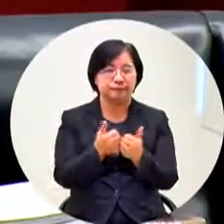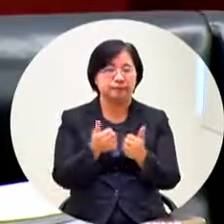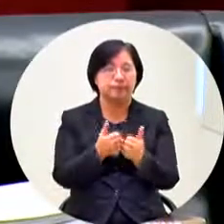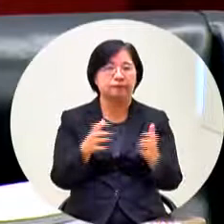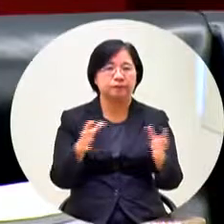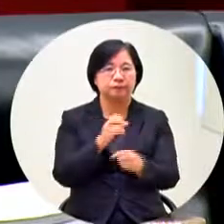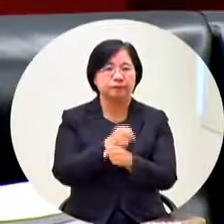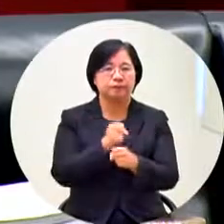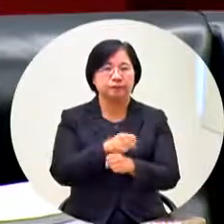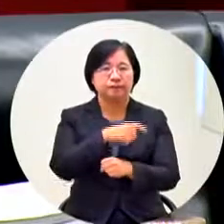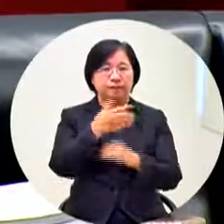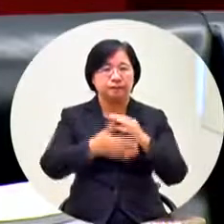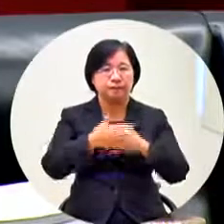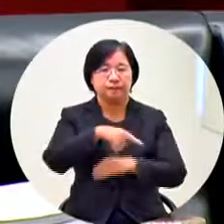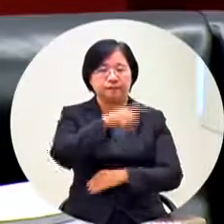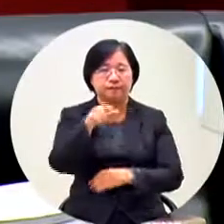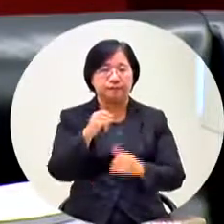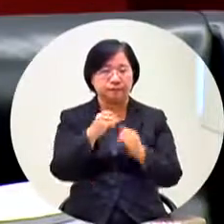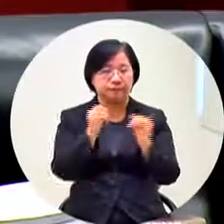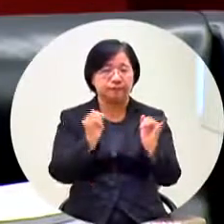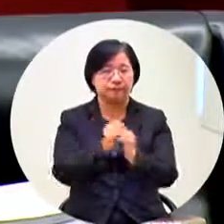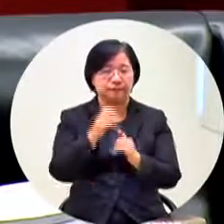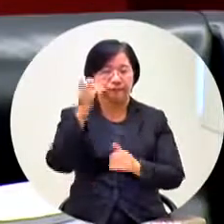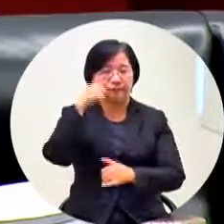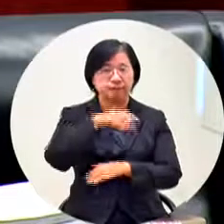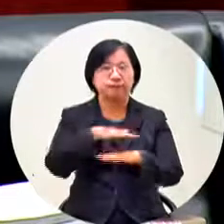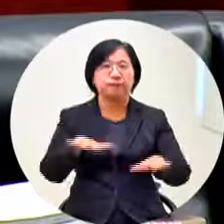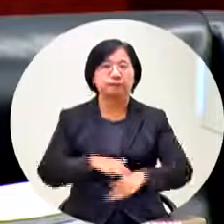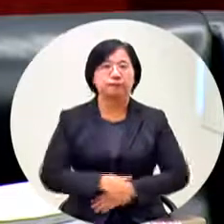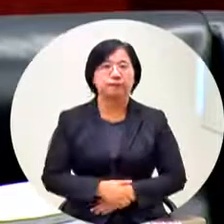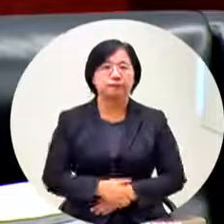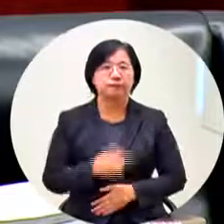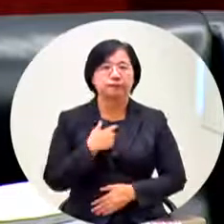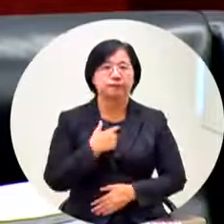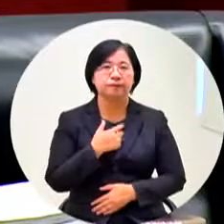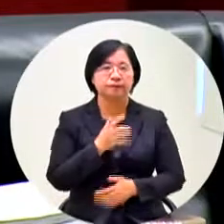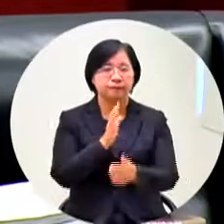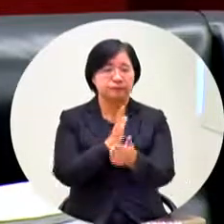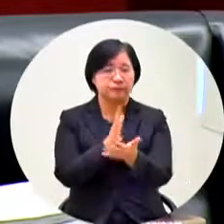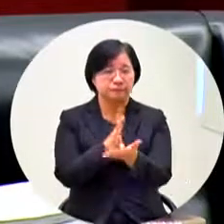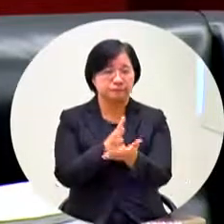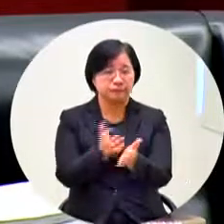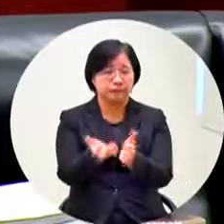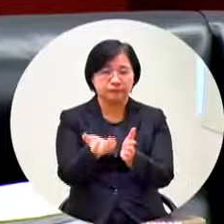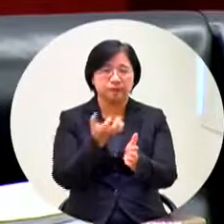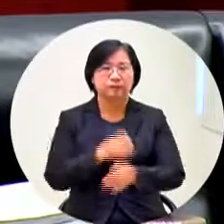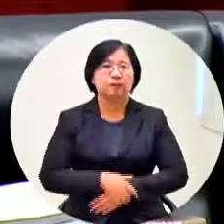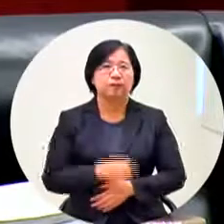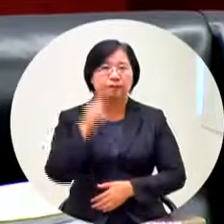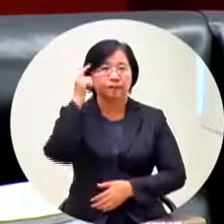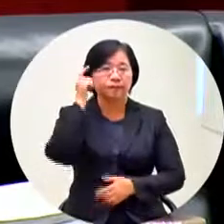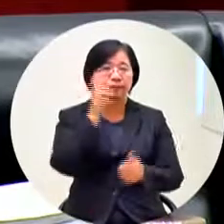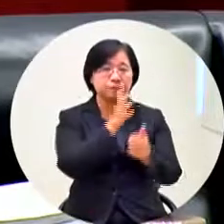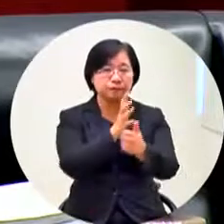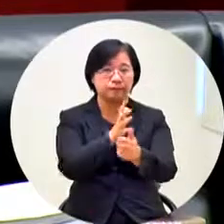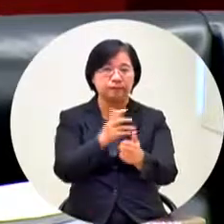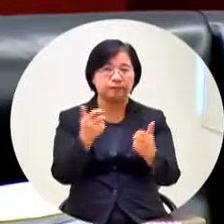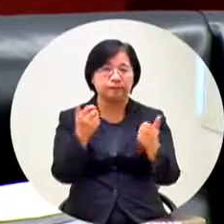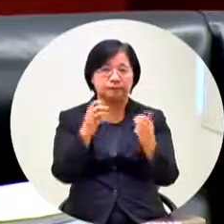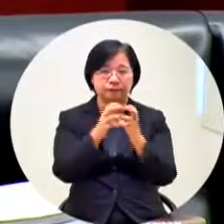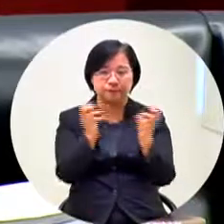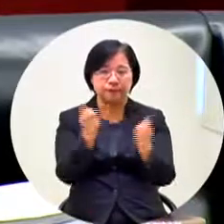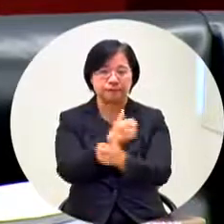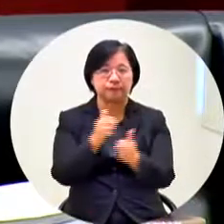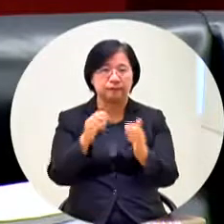早。我首先想要在我质询之前，我想要问一下我们的杨代理局长，其